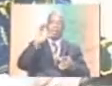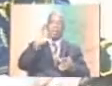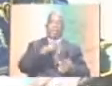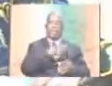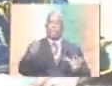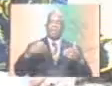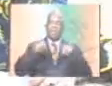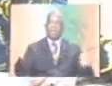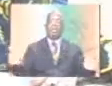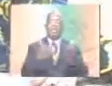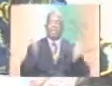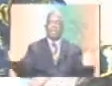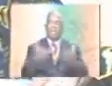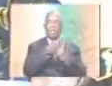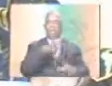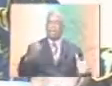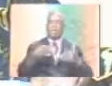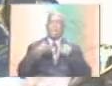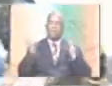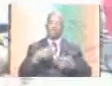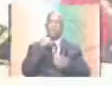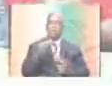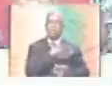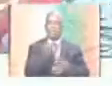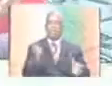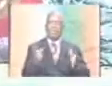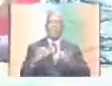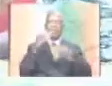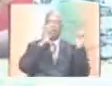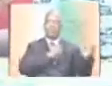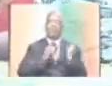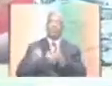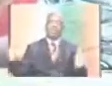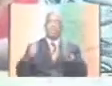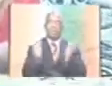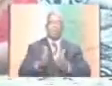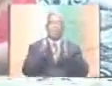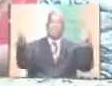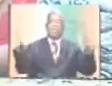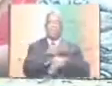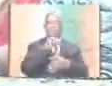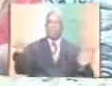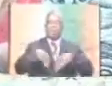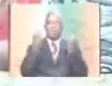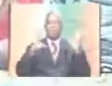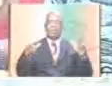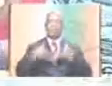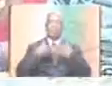a courageusement organisé une importante assemblée générale dont la presse a fait un large